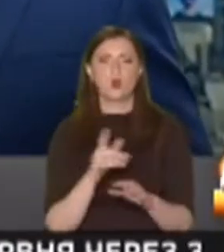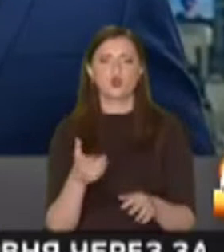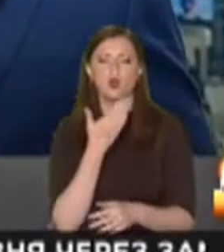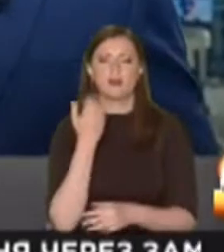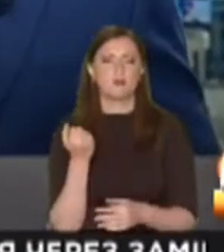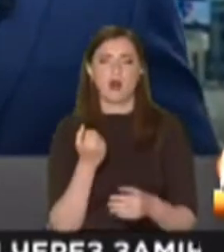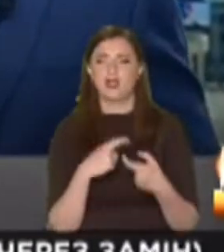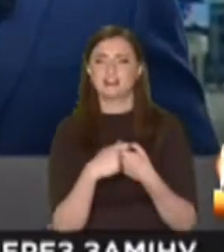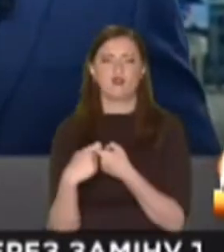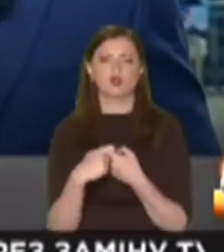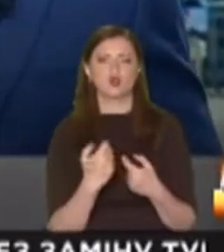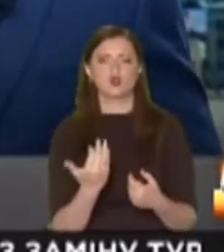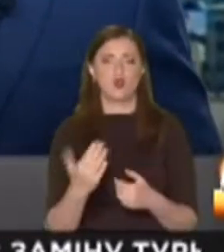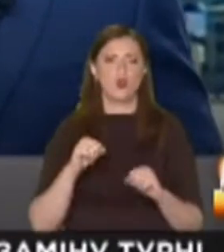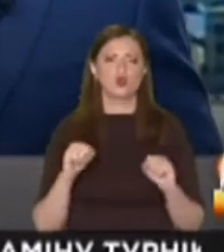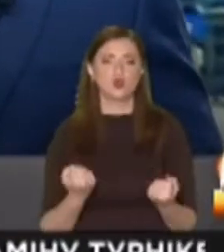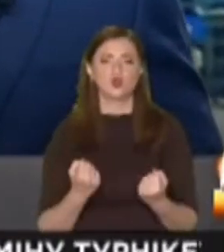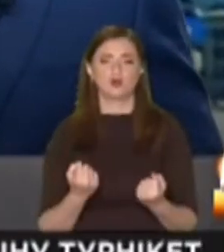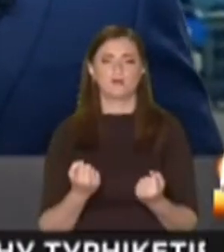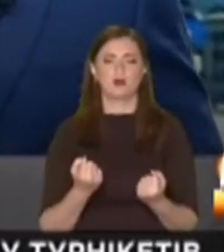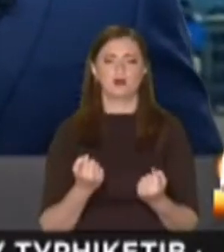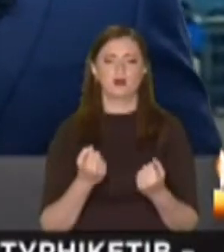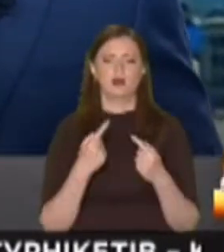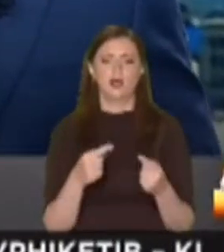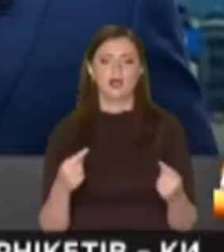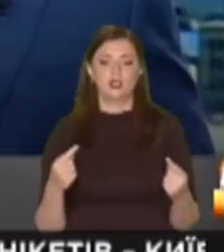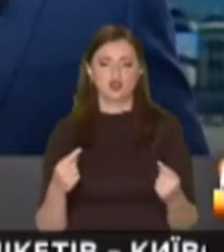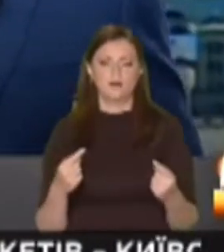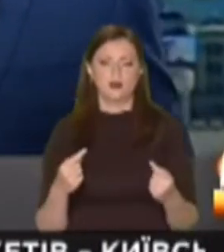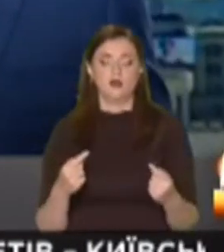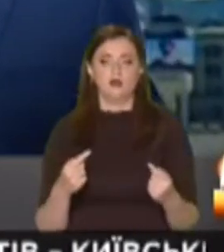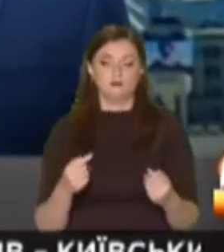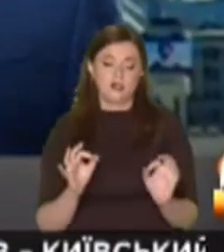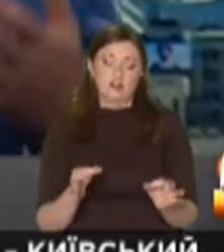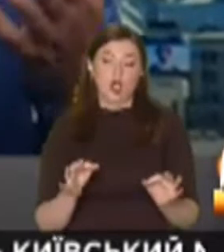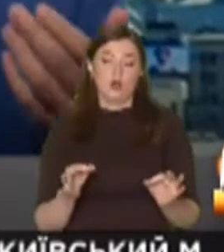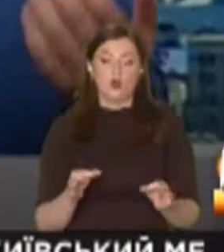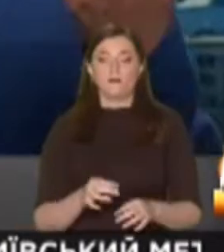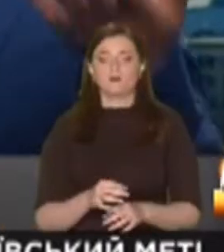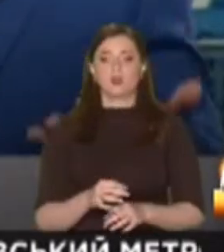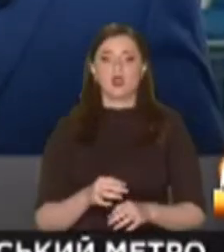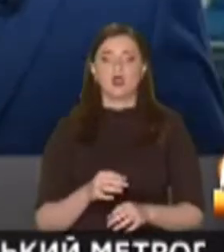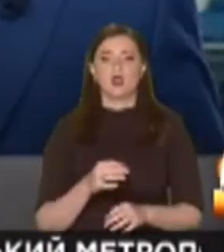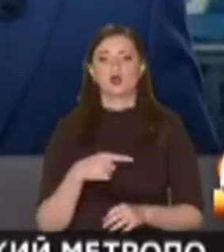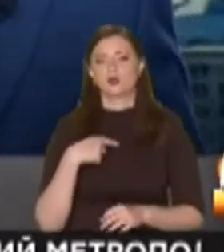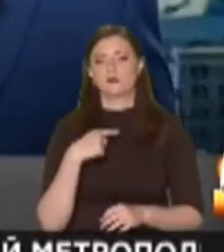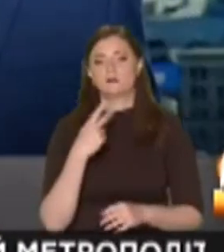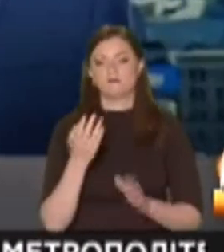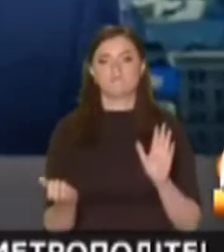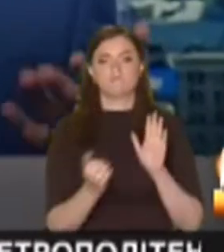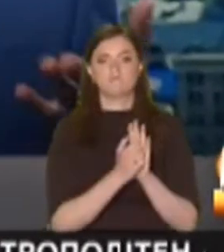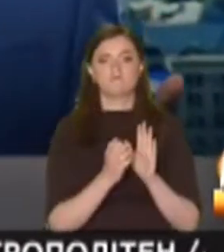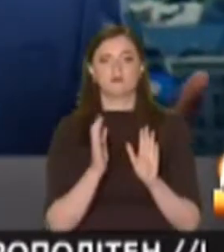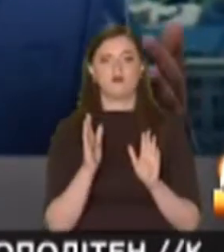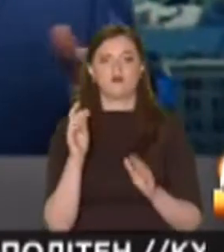жодного зв'язку з його там друзями, іншими білоруськими опозиціонерами, звичайно. Пане Володимире, судячи з вашого посту у